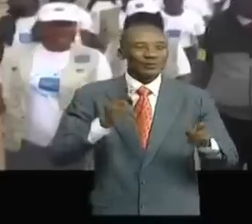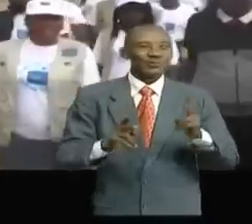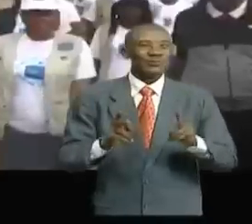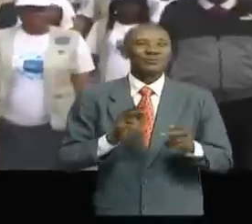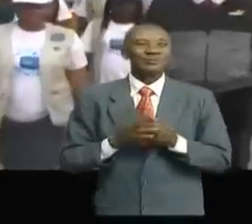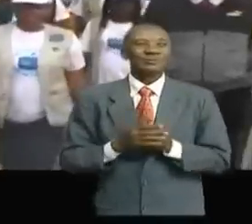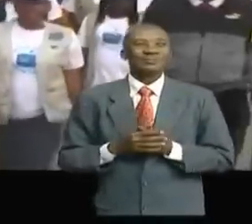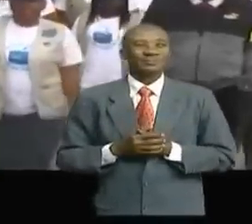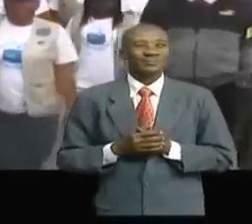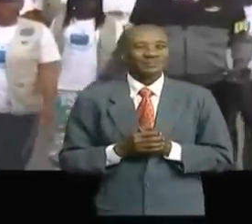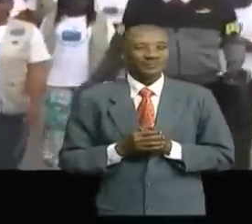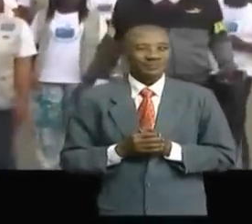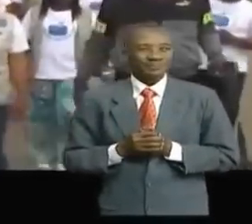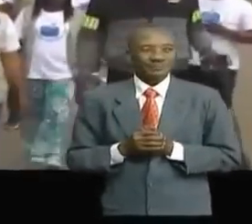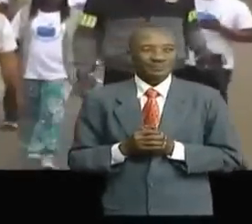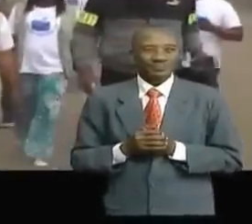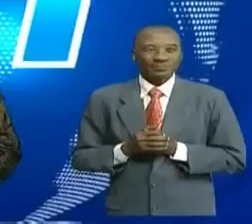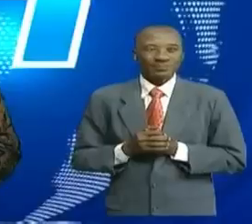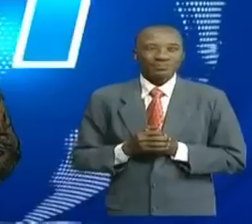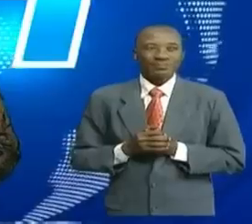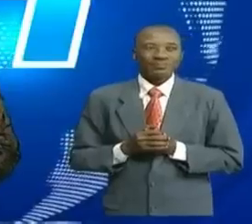République démocratique du Congo.